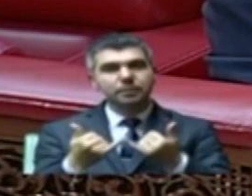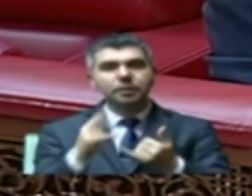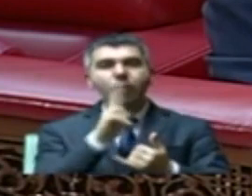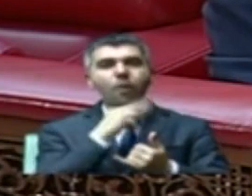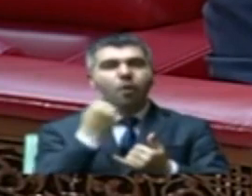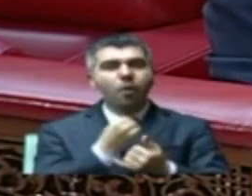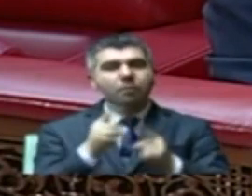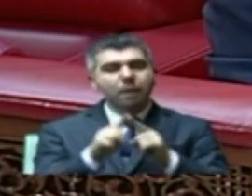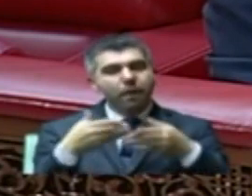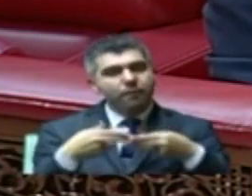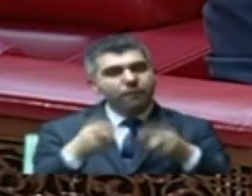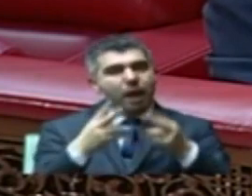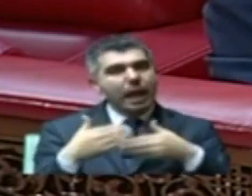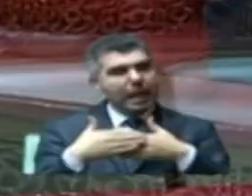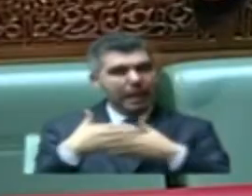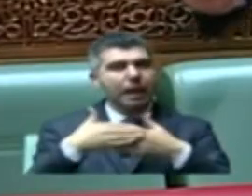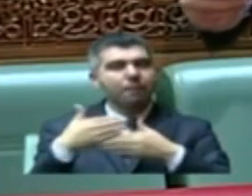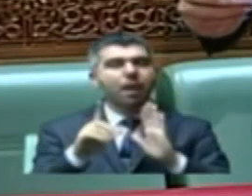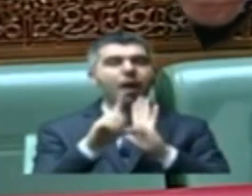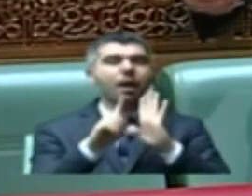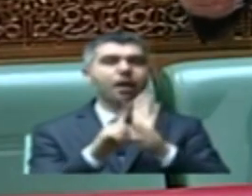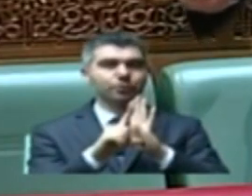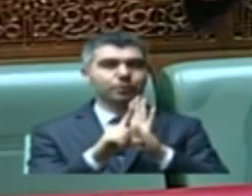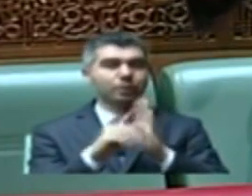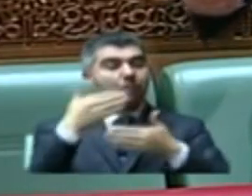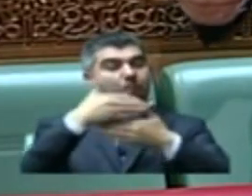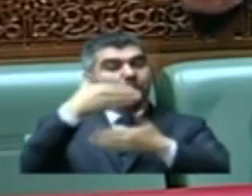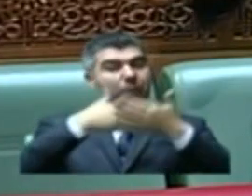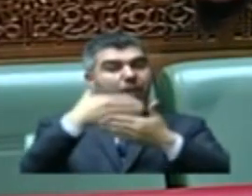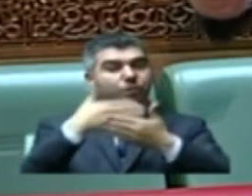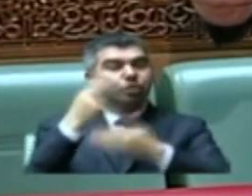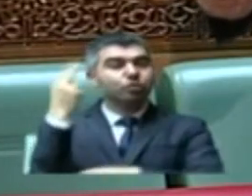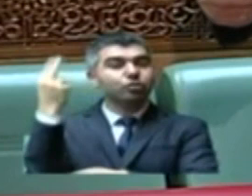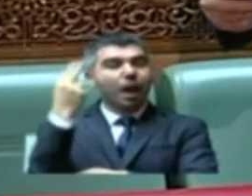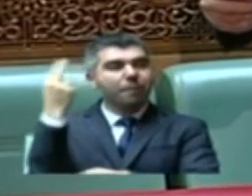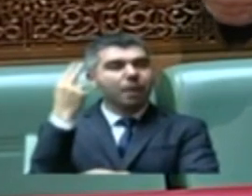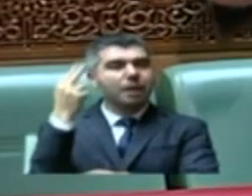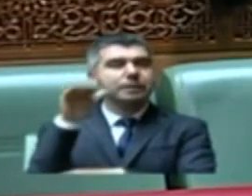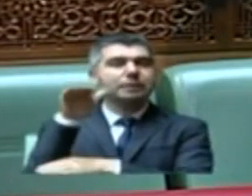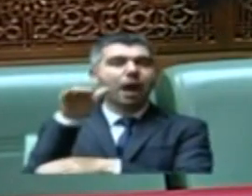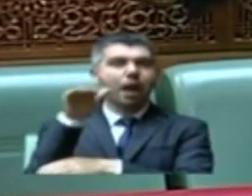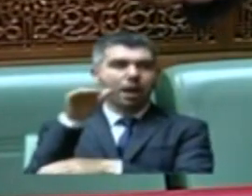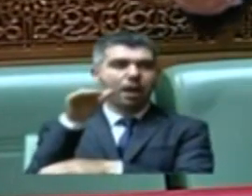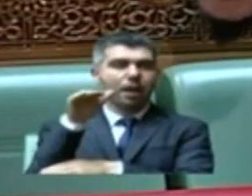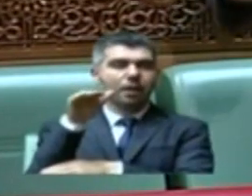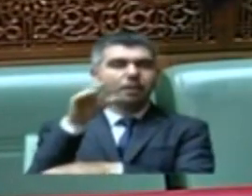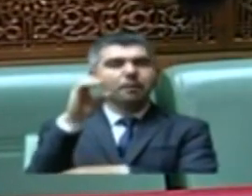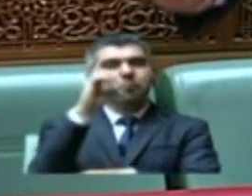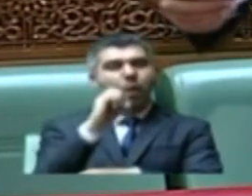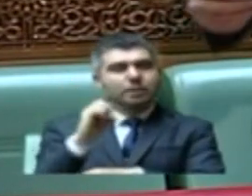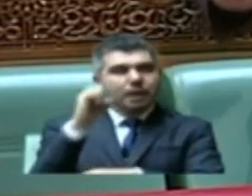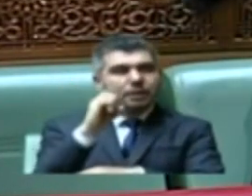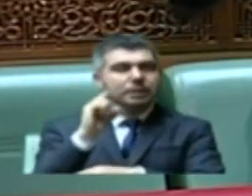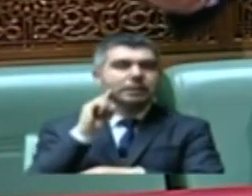تخرج هذا المشروع الحيز الوجود وهو بناء جامعة في الأقاليم الجنوبية سواء في مدينة